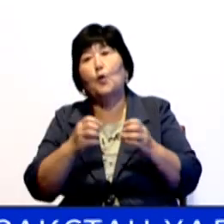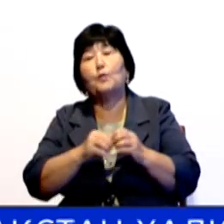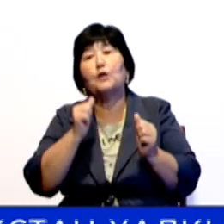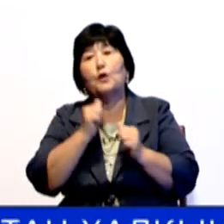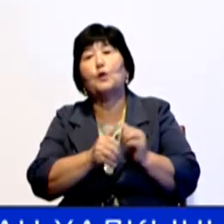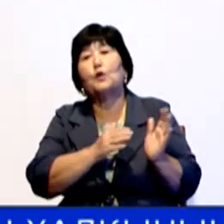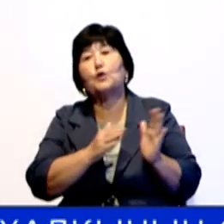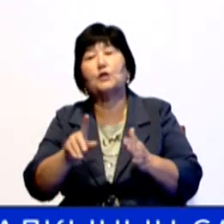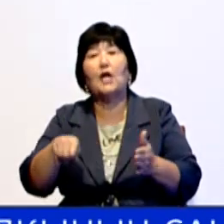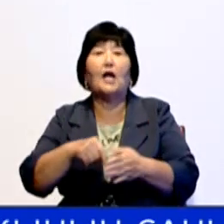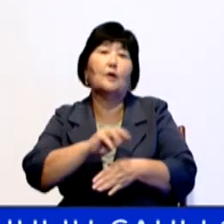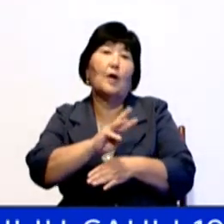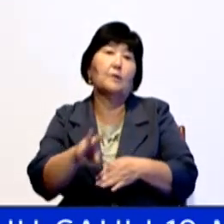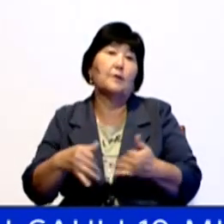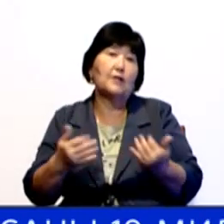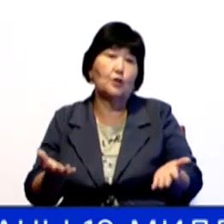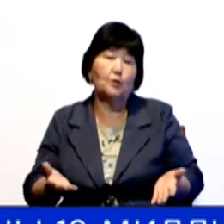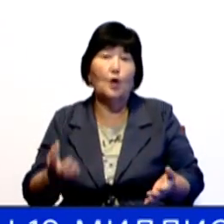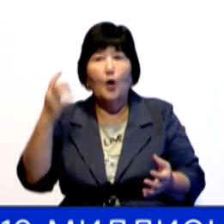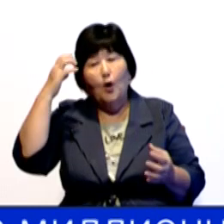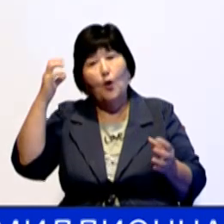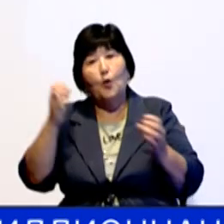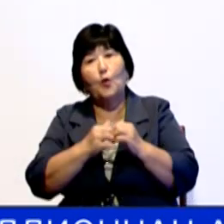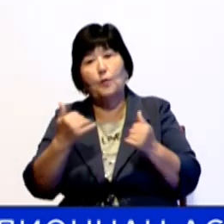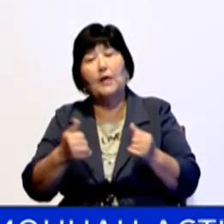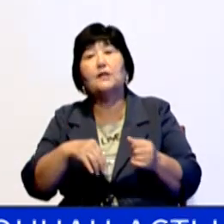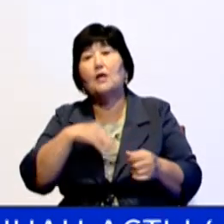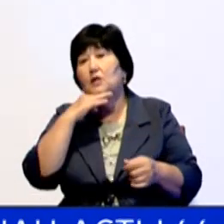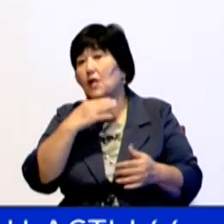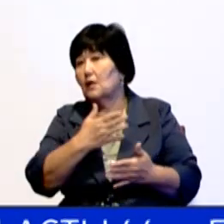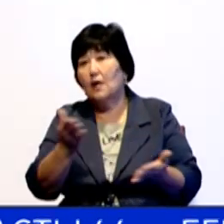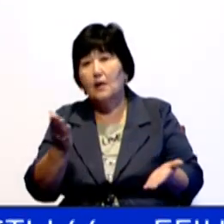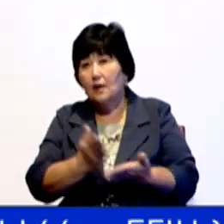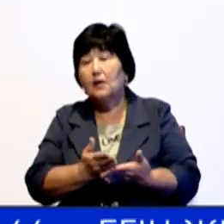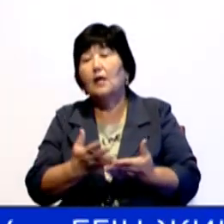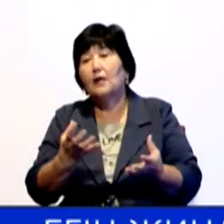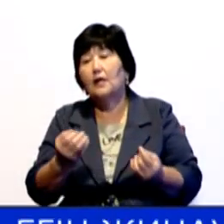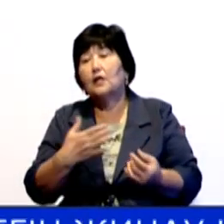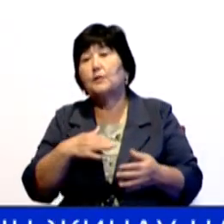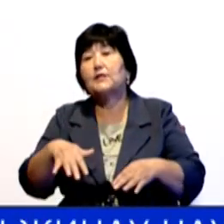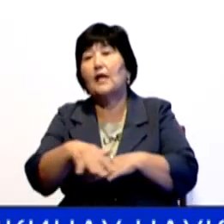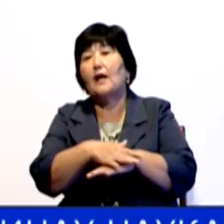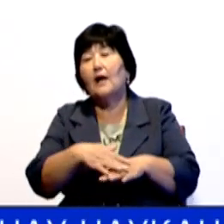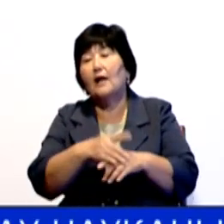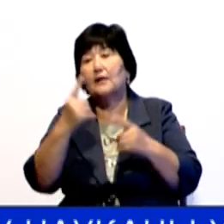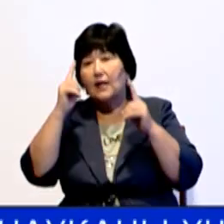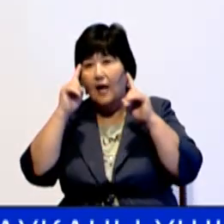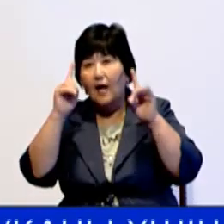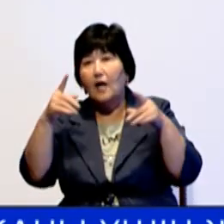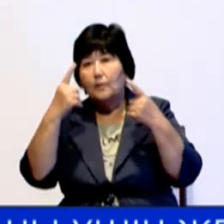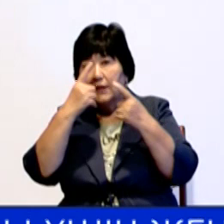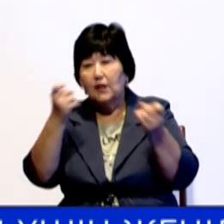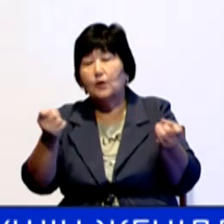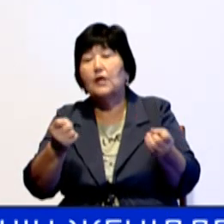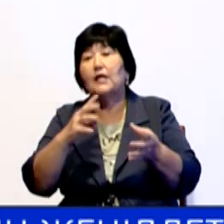үздіксіз қаламызды қамтамасыз ету үшін. Көмір қазір жеткілікті. Енді біз мынау халыққа хабарландыру есебінде